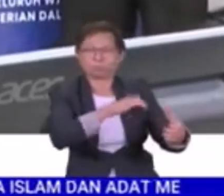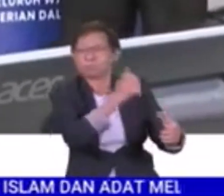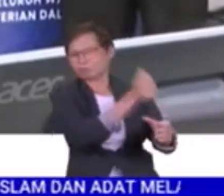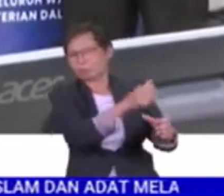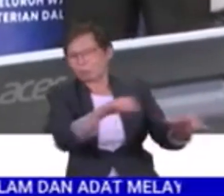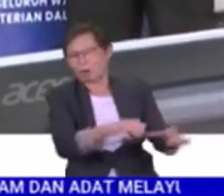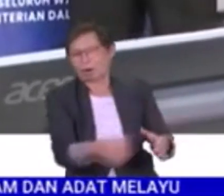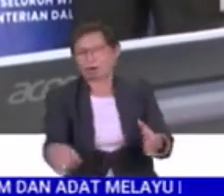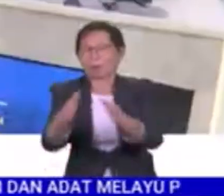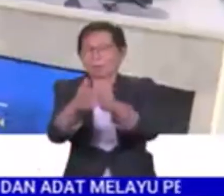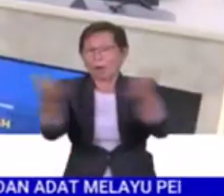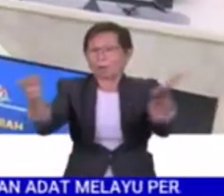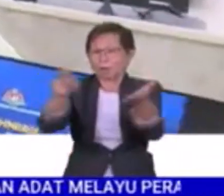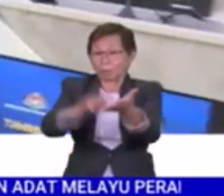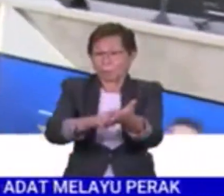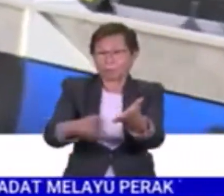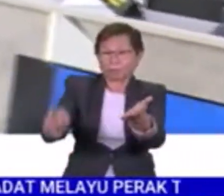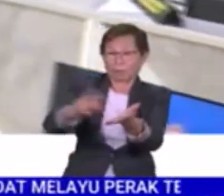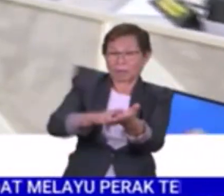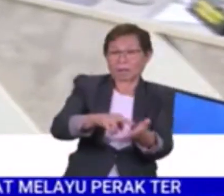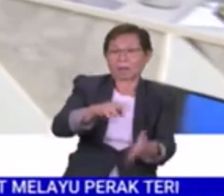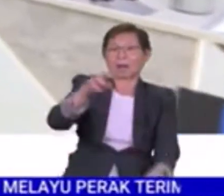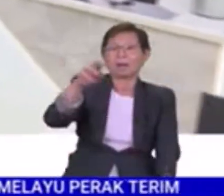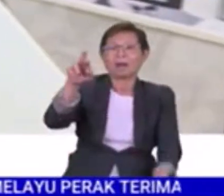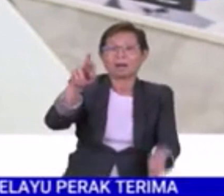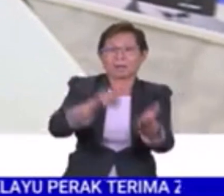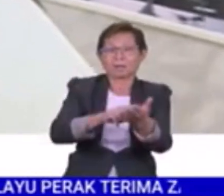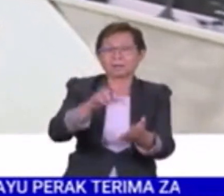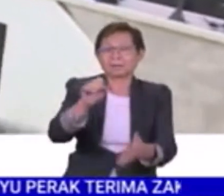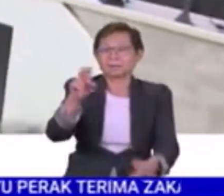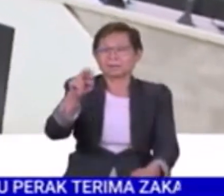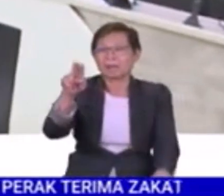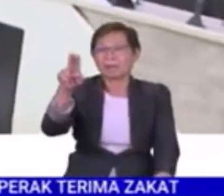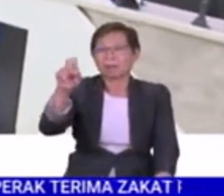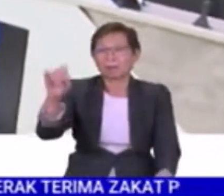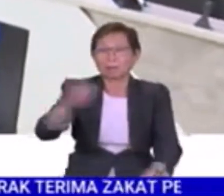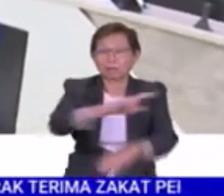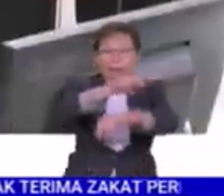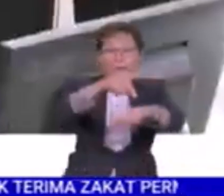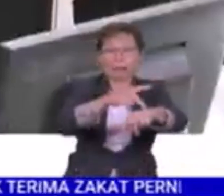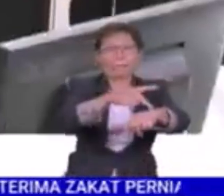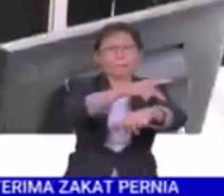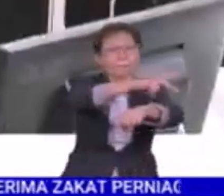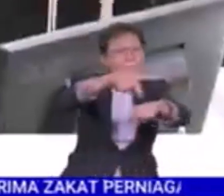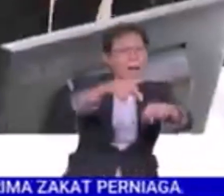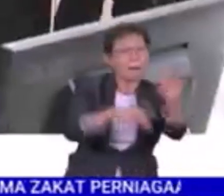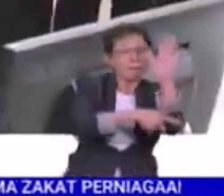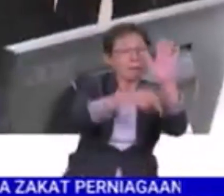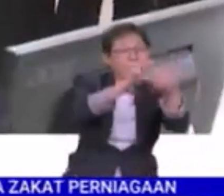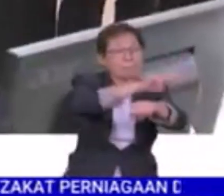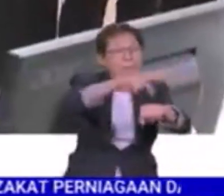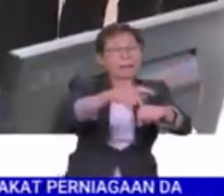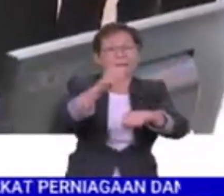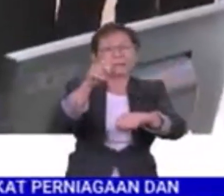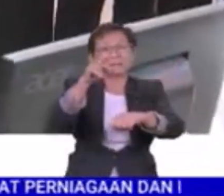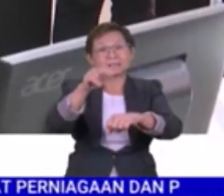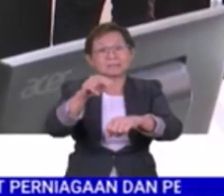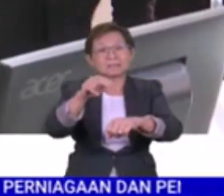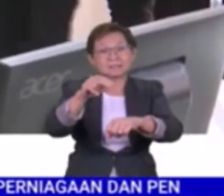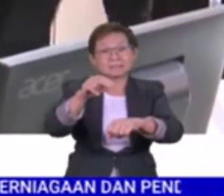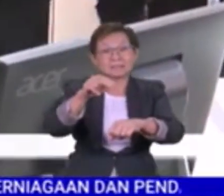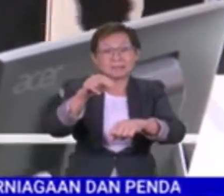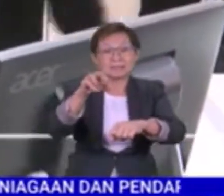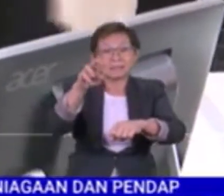Terdahulu, media melaporkan kenyataan Muhammad Sanusi dalam ceramahnya di Parlimen Padang Serai seolah-olah memberi bayangan pengundi pada